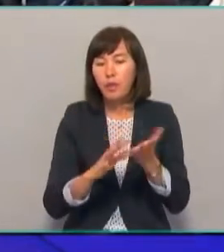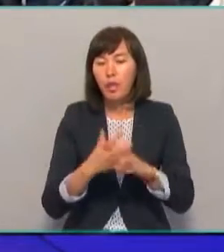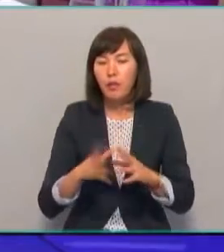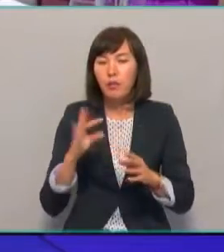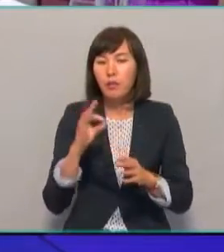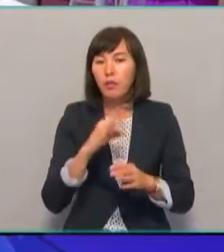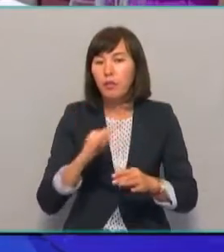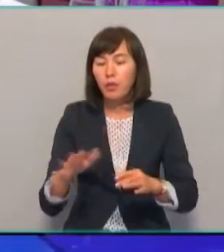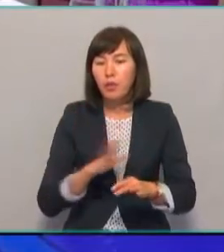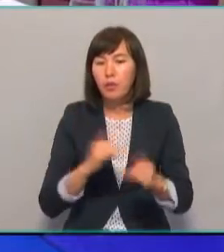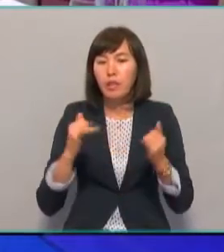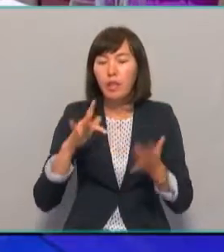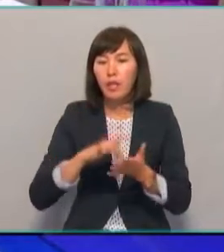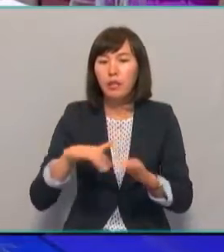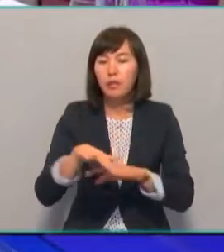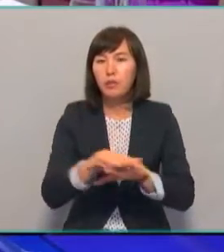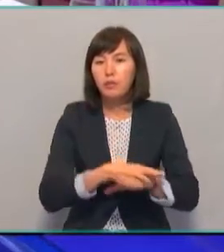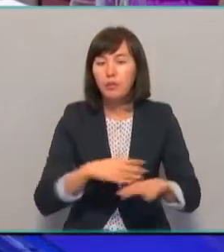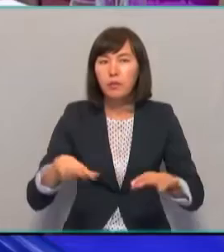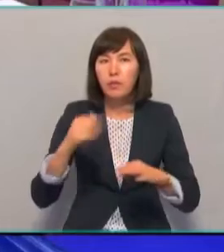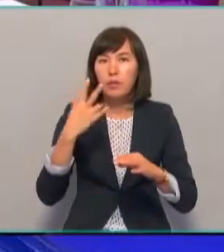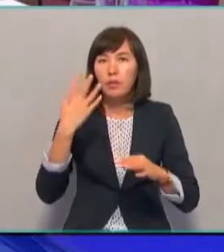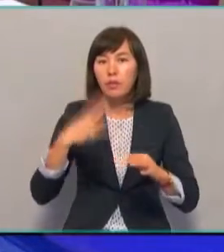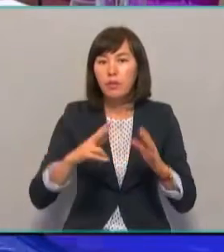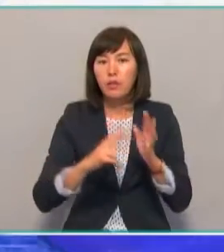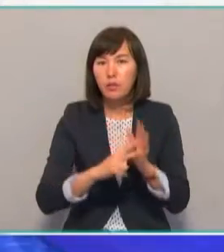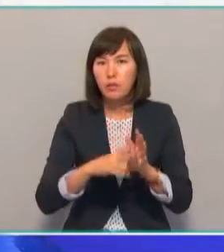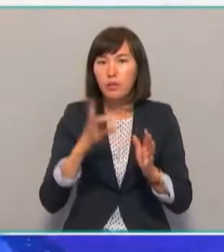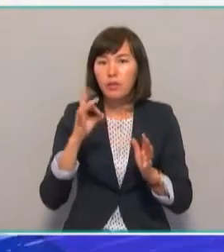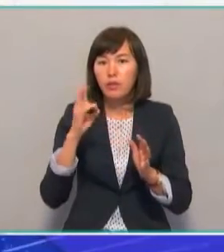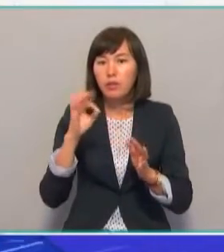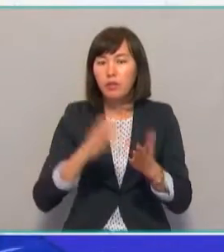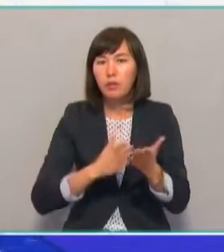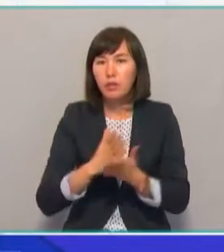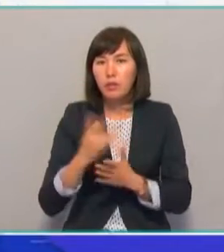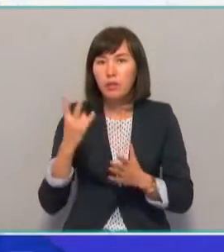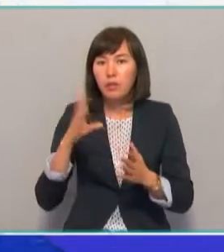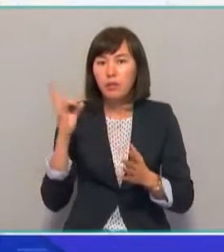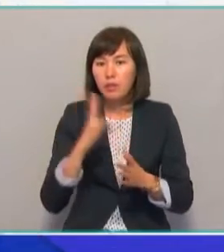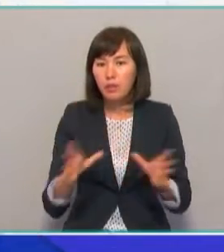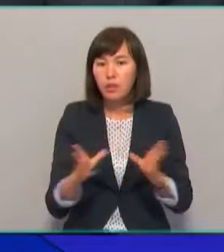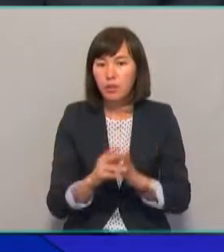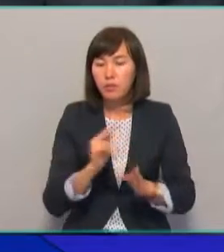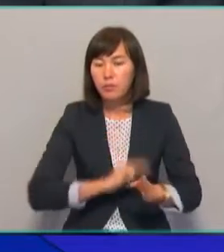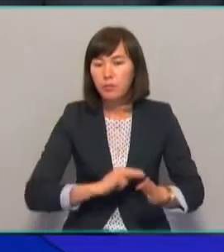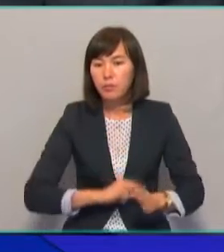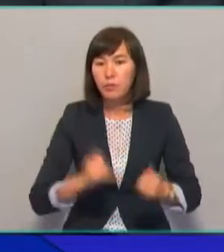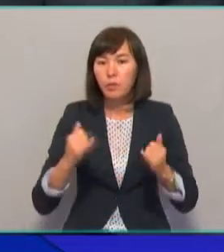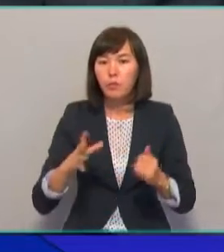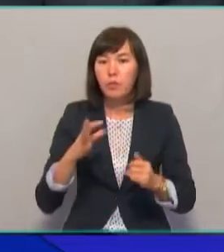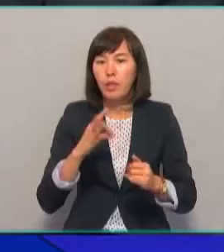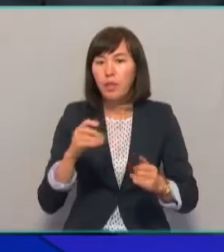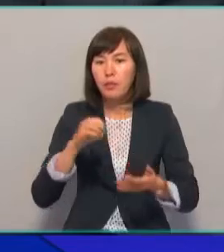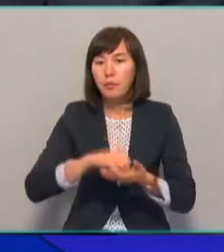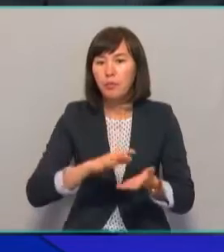Кентау қаласына өтті. Қазір қала аумағында жалпы 48 мешіт христиандық бағытта 2 діни бірлестік жұмыс істейді. Бүгінде ресми